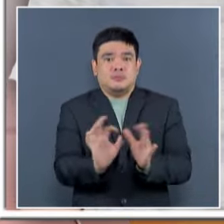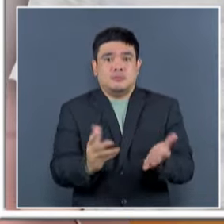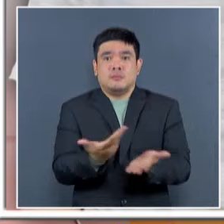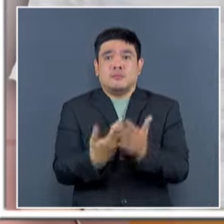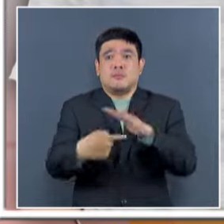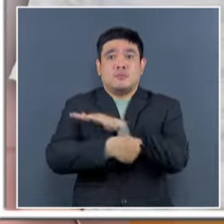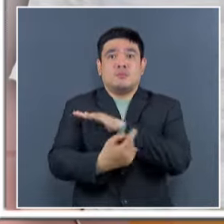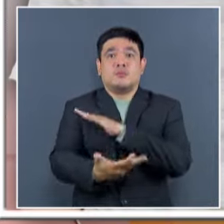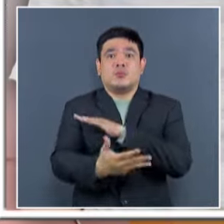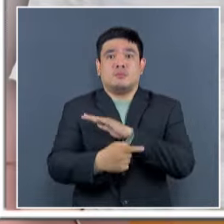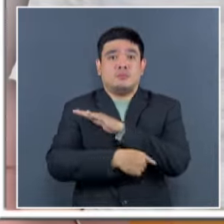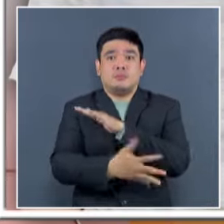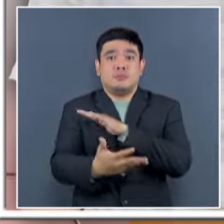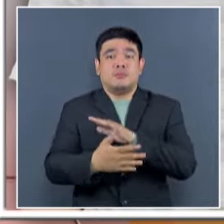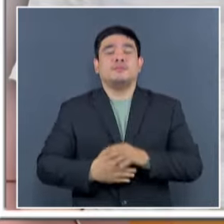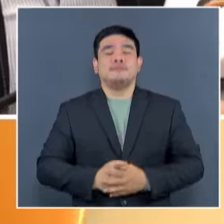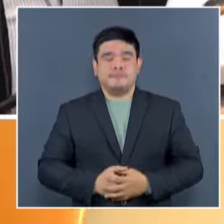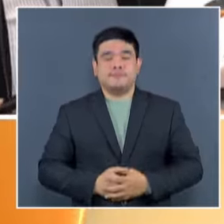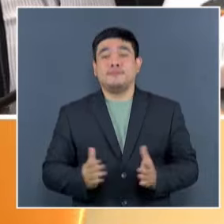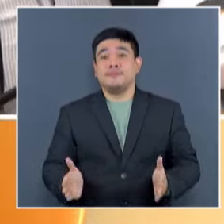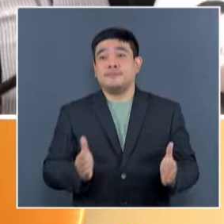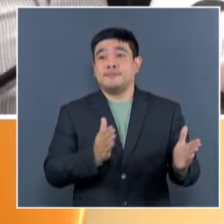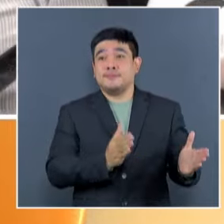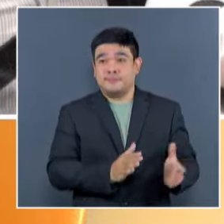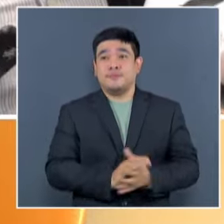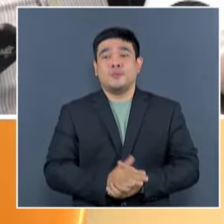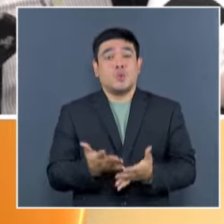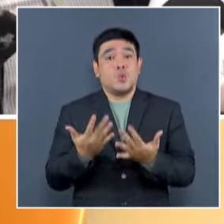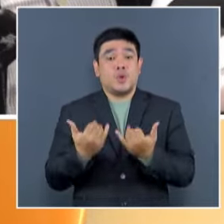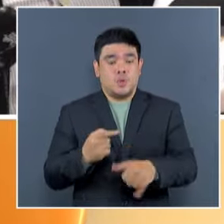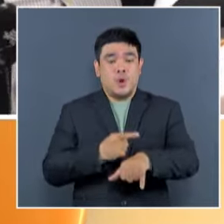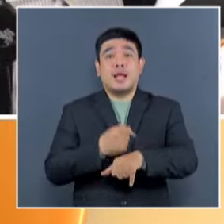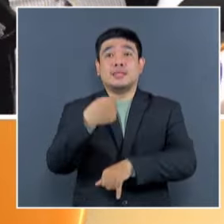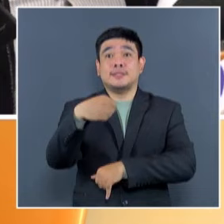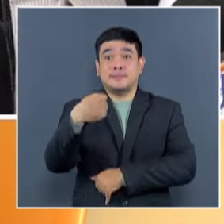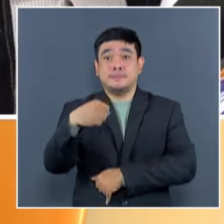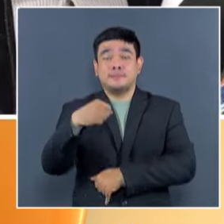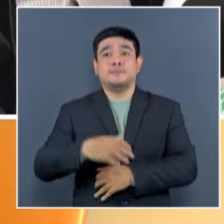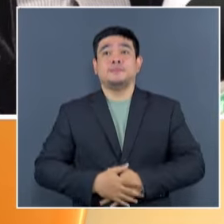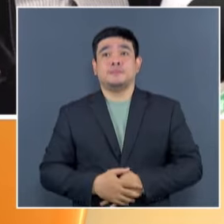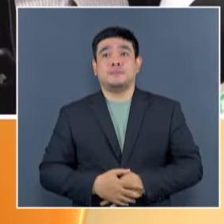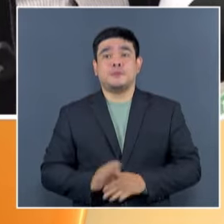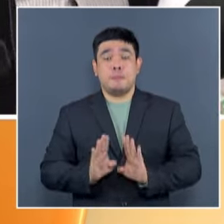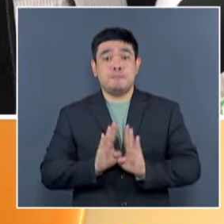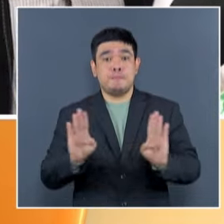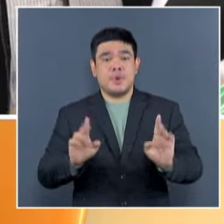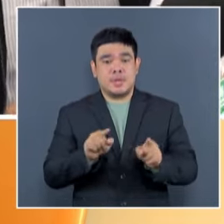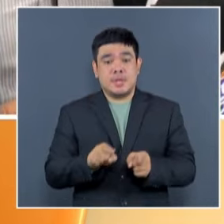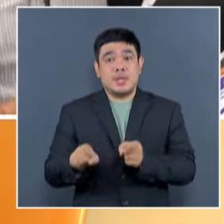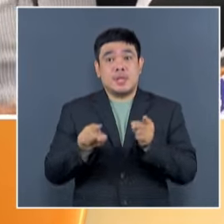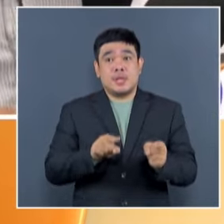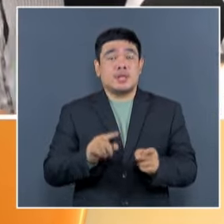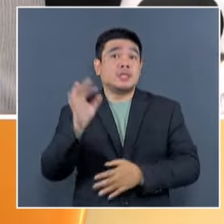อกเงินเลย ขณะเดียวกันครับคุณผู้ชมครับวันนี้ช่วง10โมงพี่อาจเองครับบอกว่าจะมีการเปิดคลิปเสียงคลิ